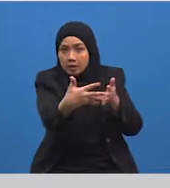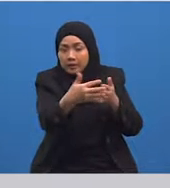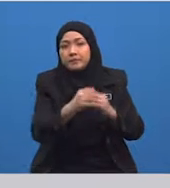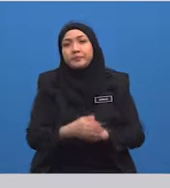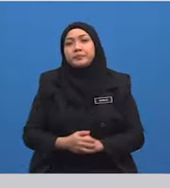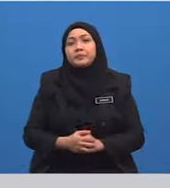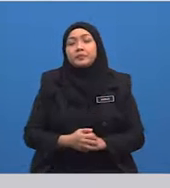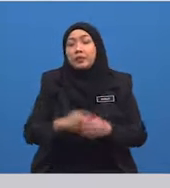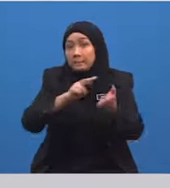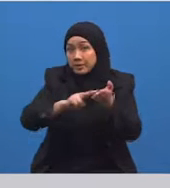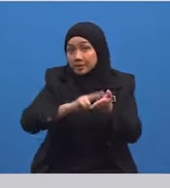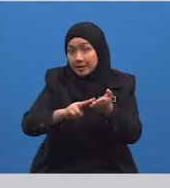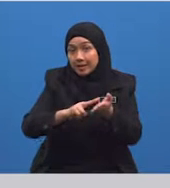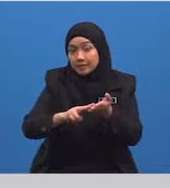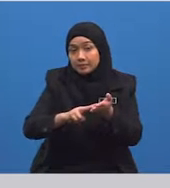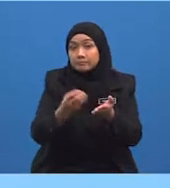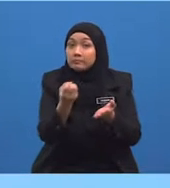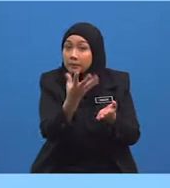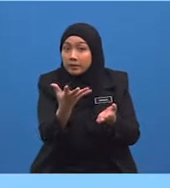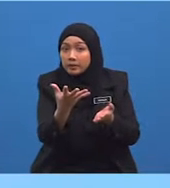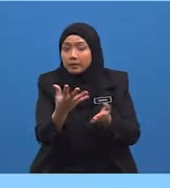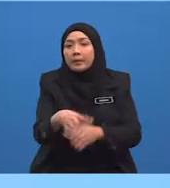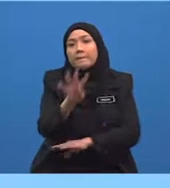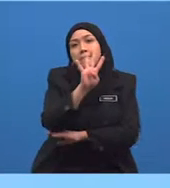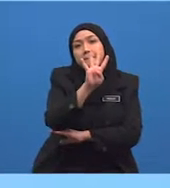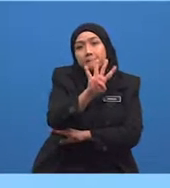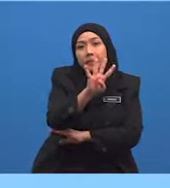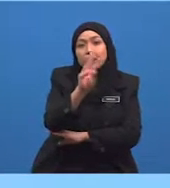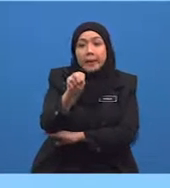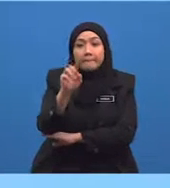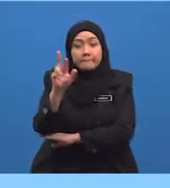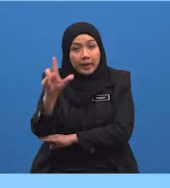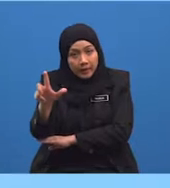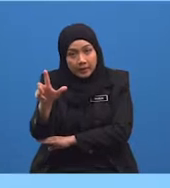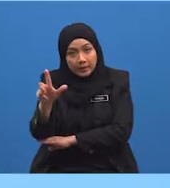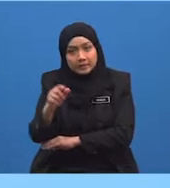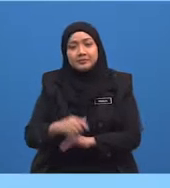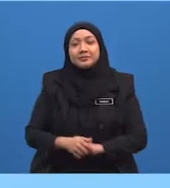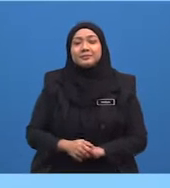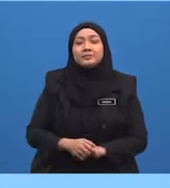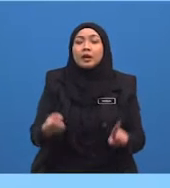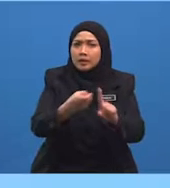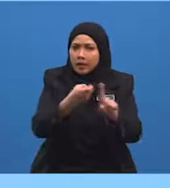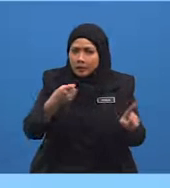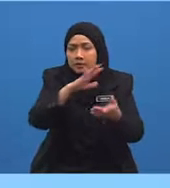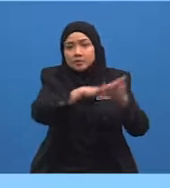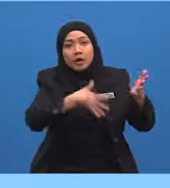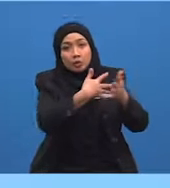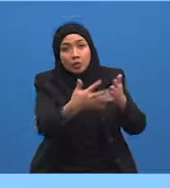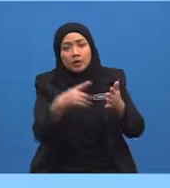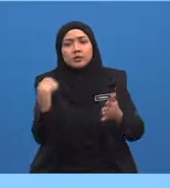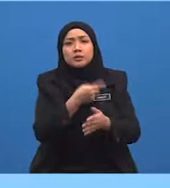Bacaan akhir buret ialah sebanyak 4 ml. Daripada jadual, kita